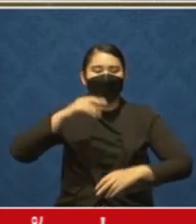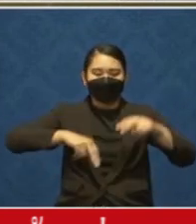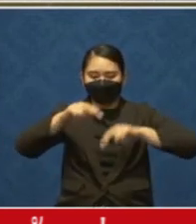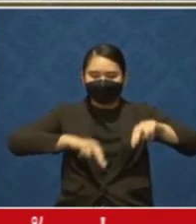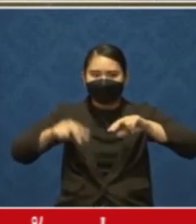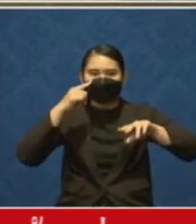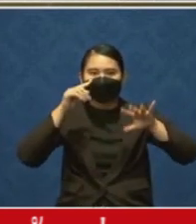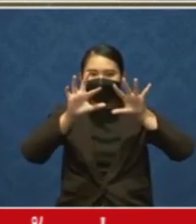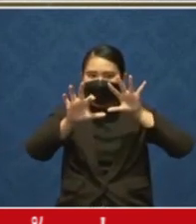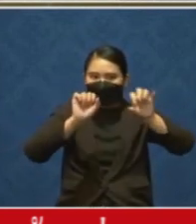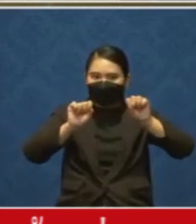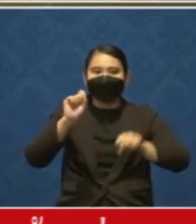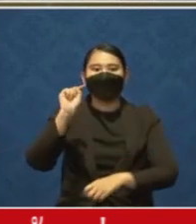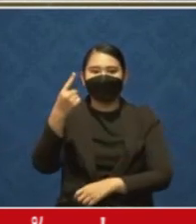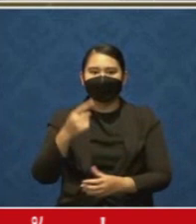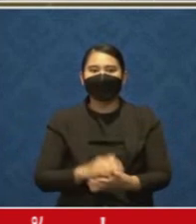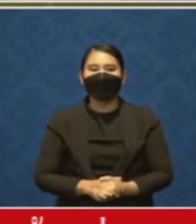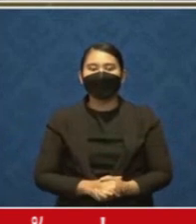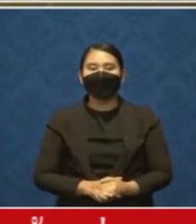าไปตรวจสอบถึงความโปร่งใสครับ